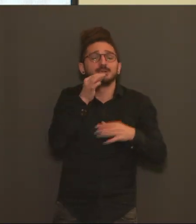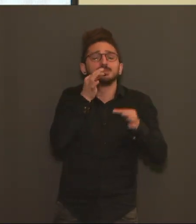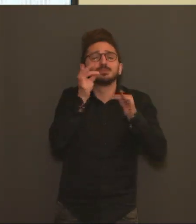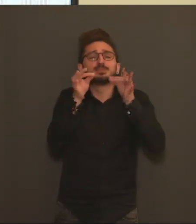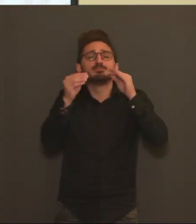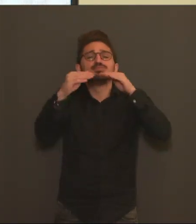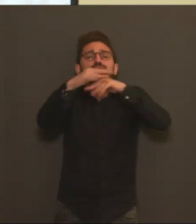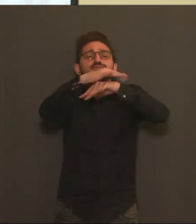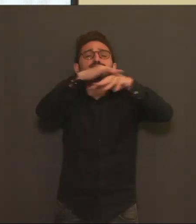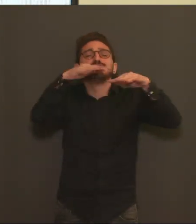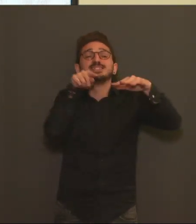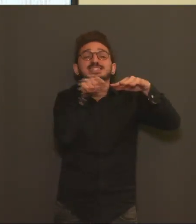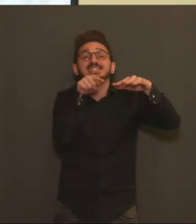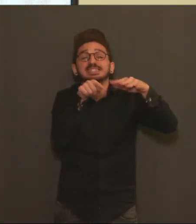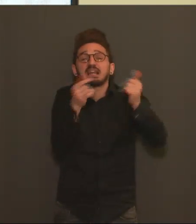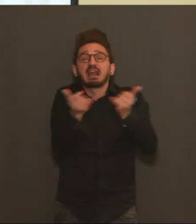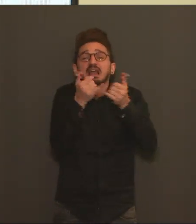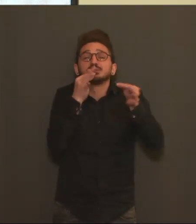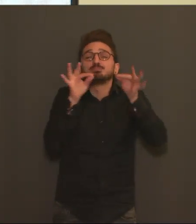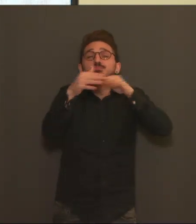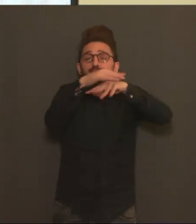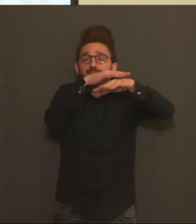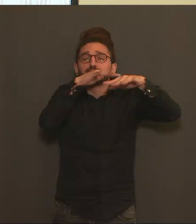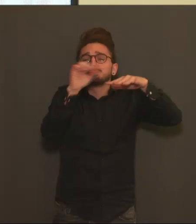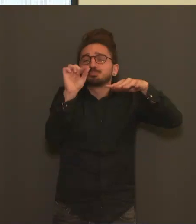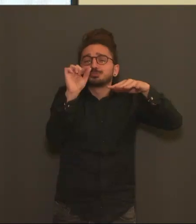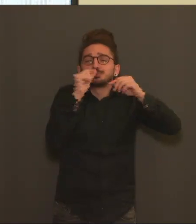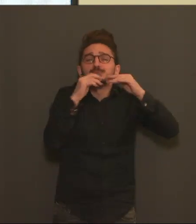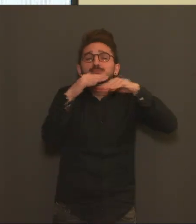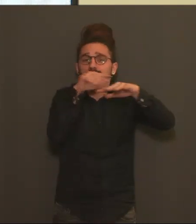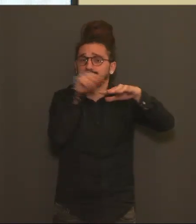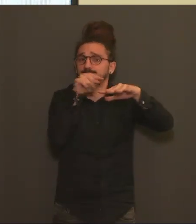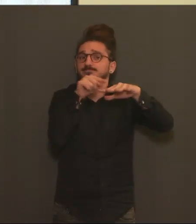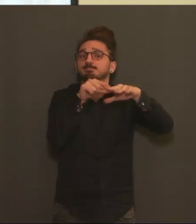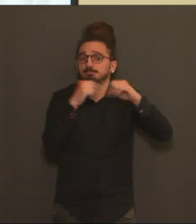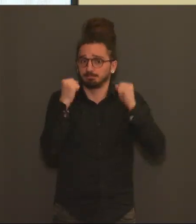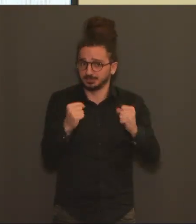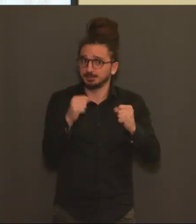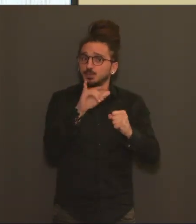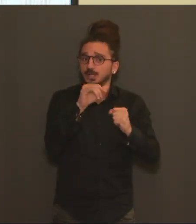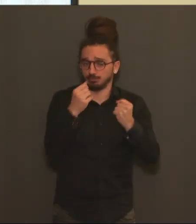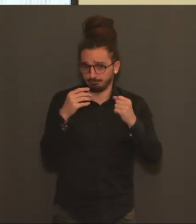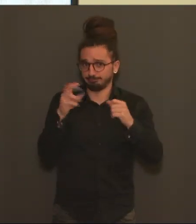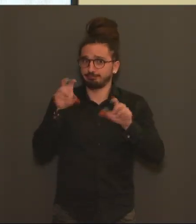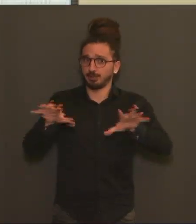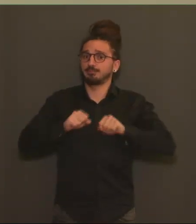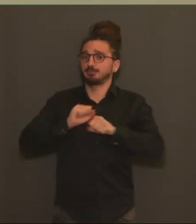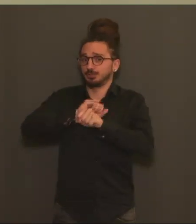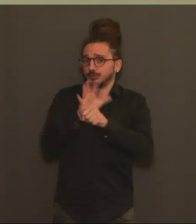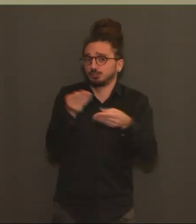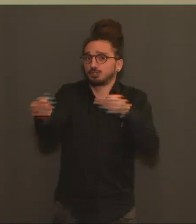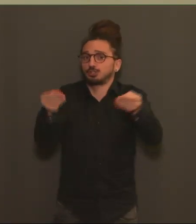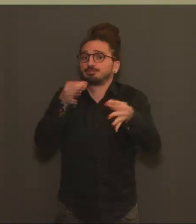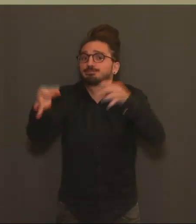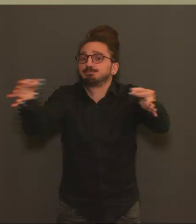de 5 microns qui peuvent, elles aussi, bien sûr, infecter. Ces petites gouttelettes ont beaucoup moins